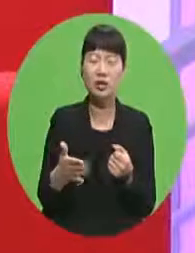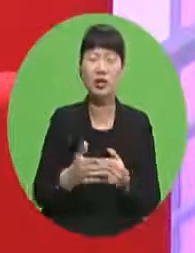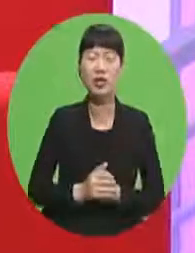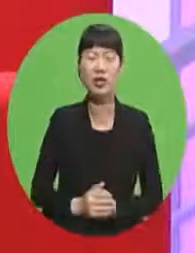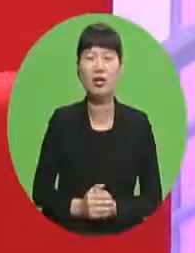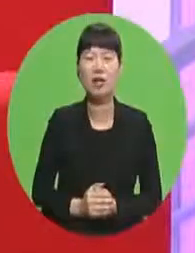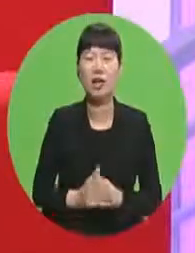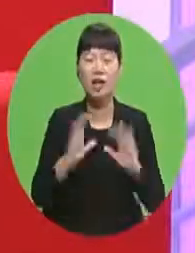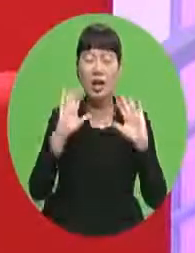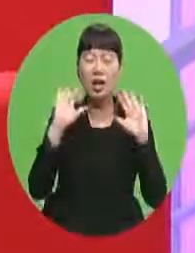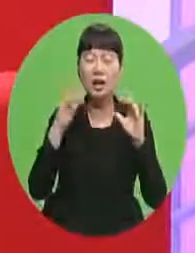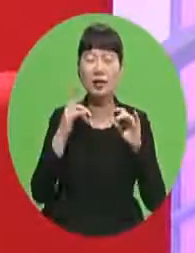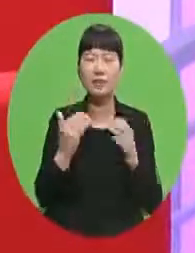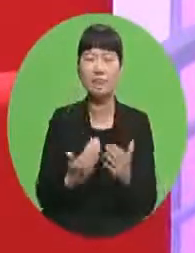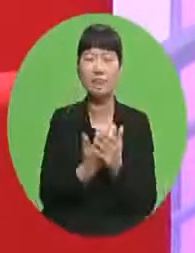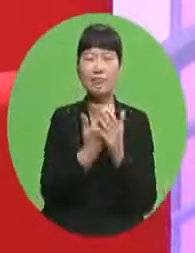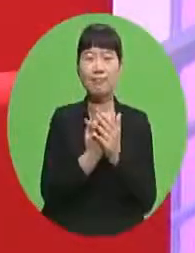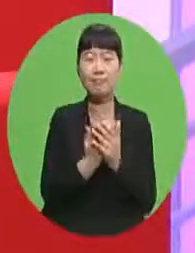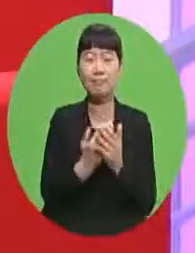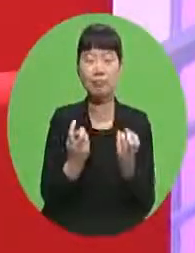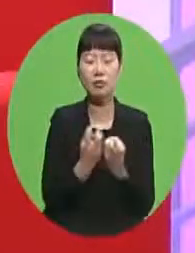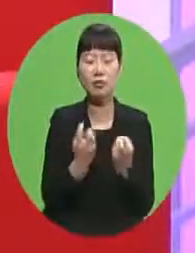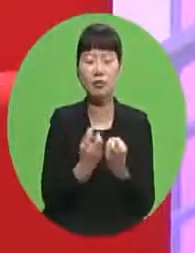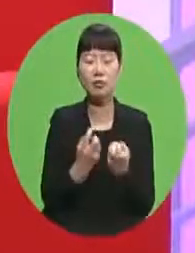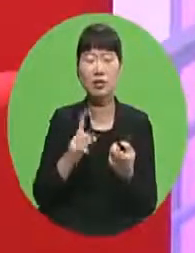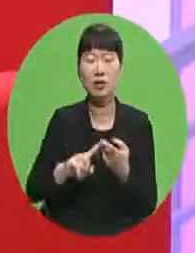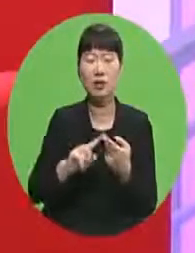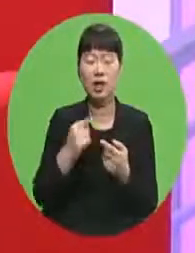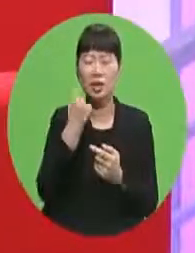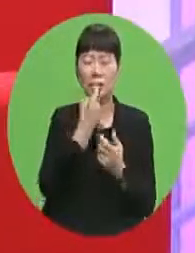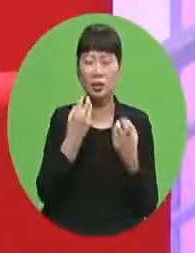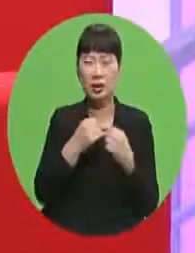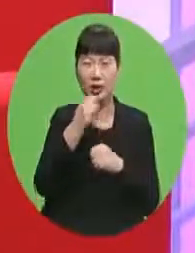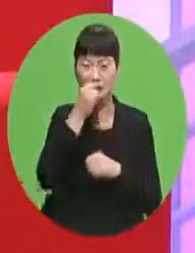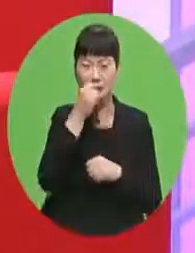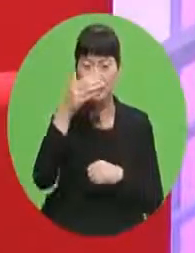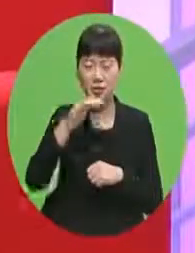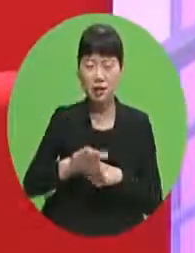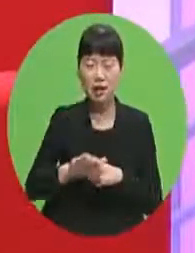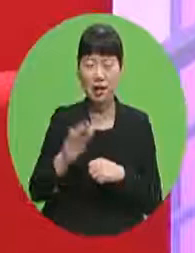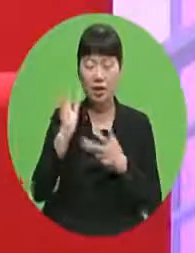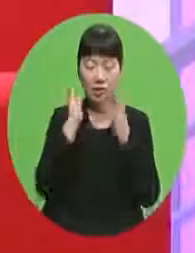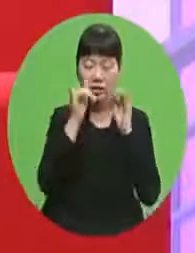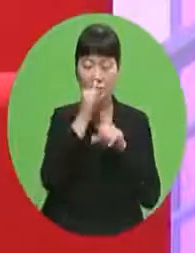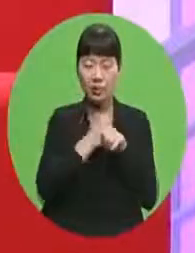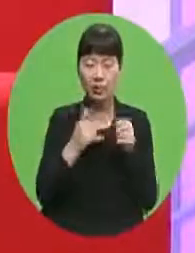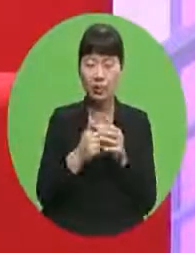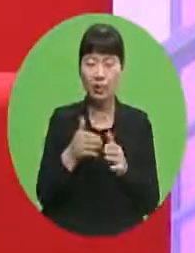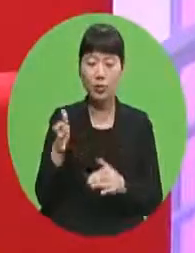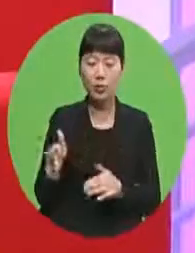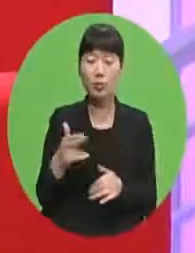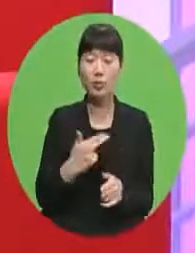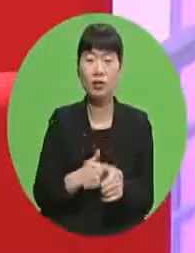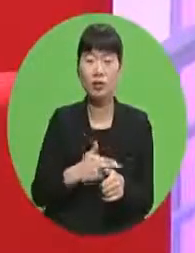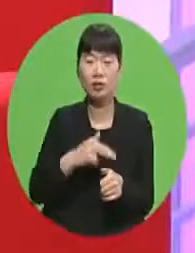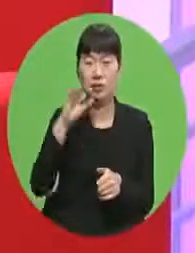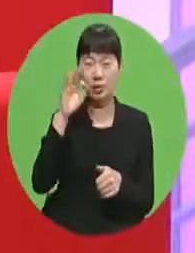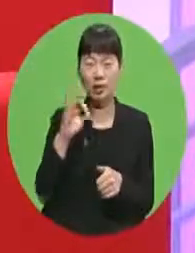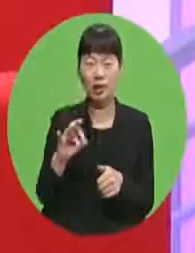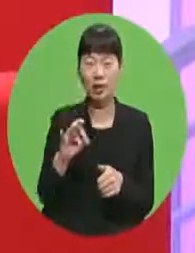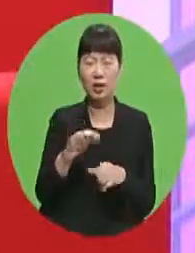이제 아이들의 뭐 발달이 어떻게 이루어지나 뭐 이런 이론들이 되게 많은데 되게 복잡하고 이제 전문가들이 이렇게 보면은 다